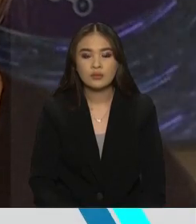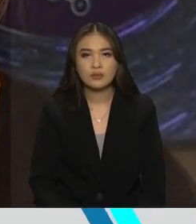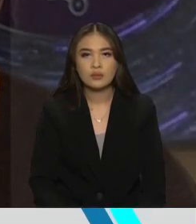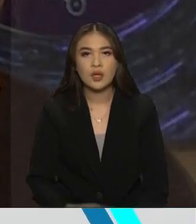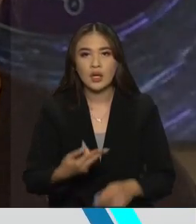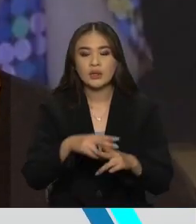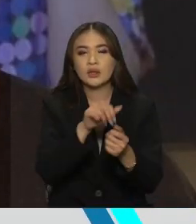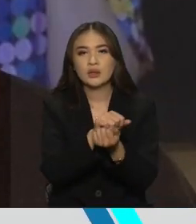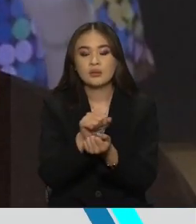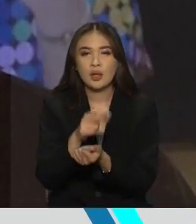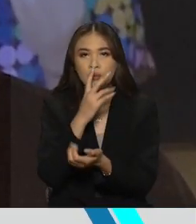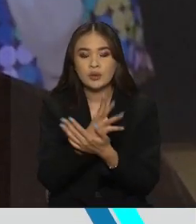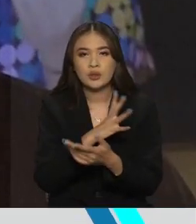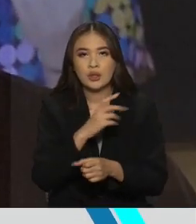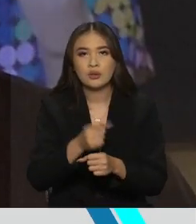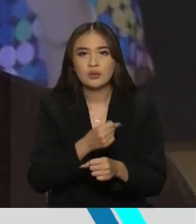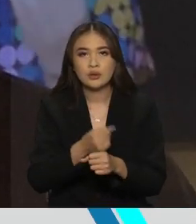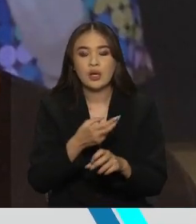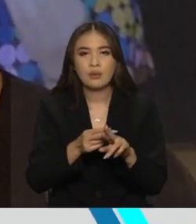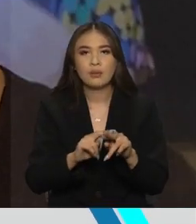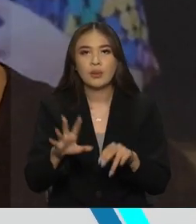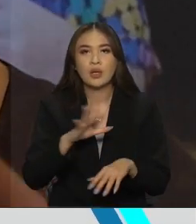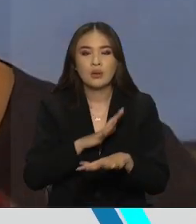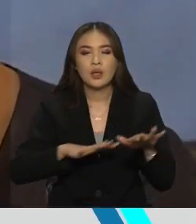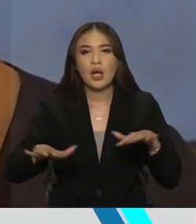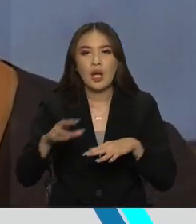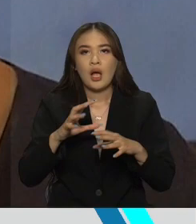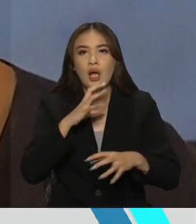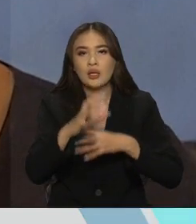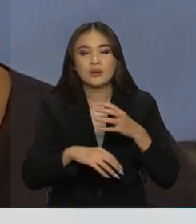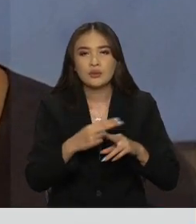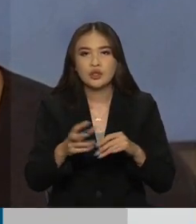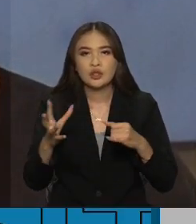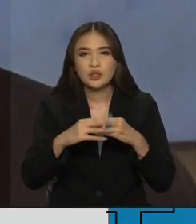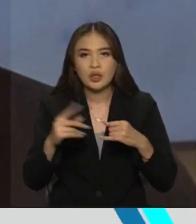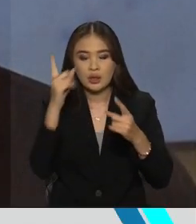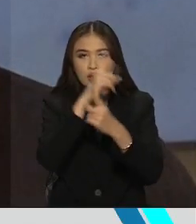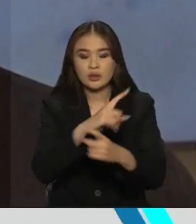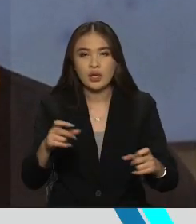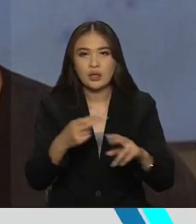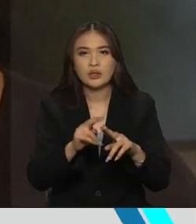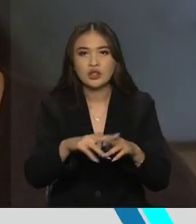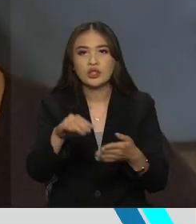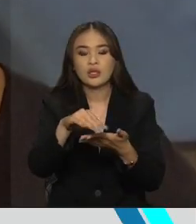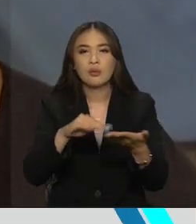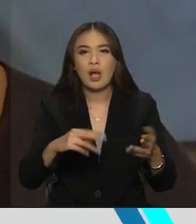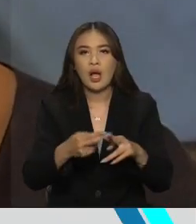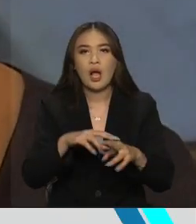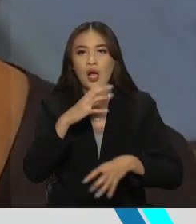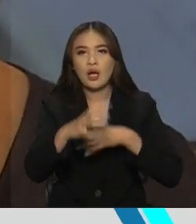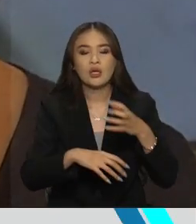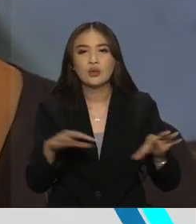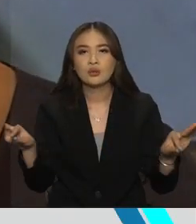Бұл таспаны жасаудағы негізгі мақсат біздің планетамыздан өзге әлемге жер туралы хабар жіберу. Бұл жазбада әлем музыкасы,